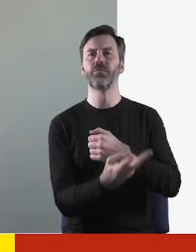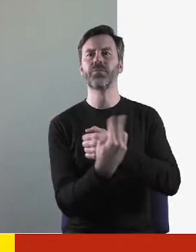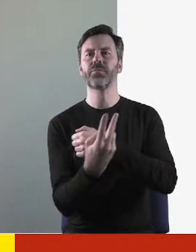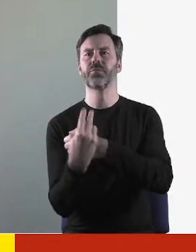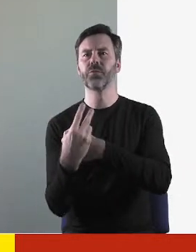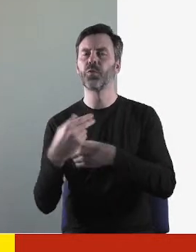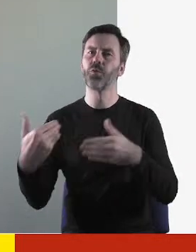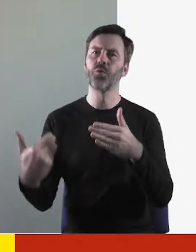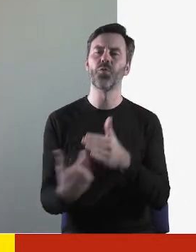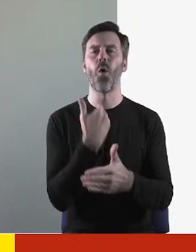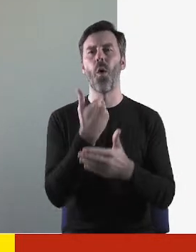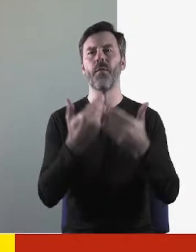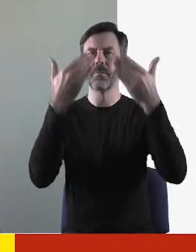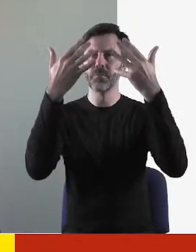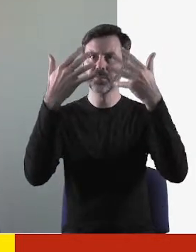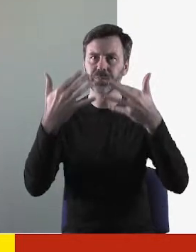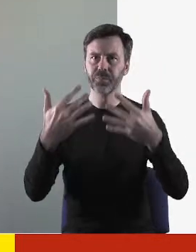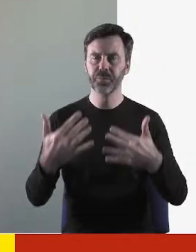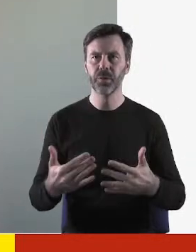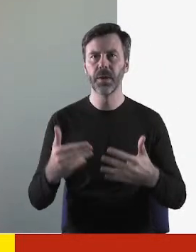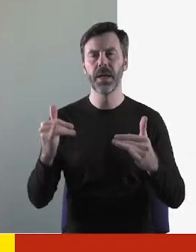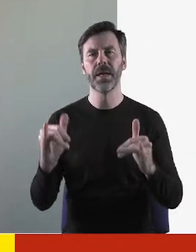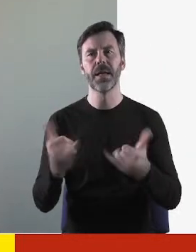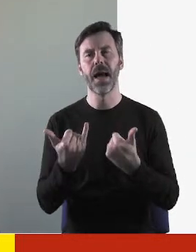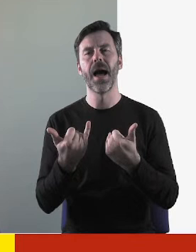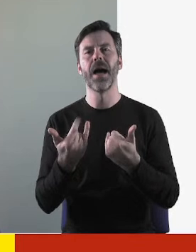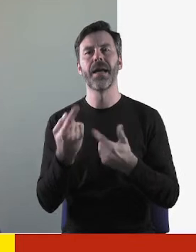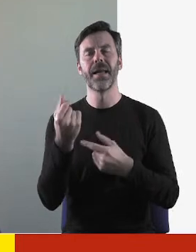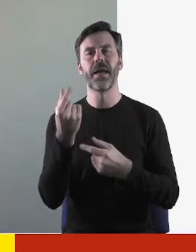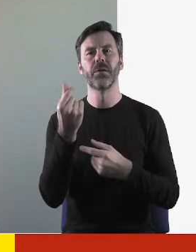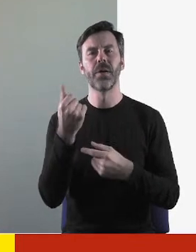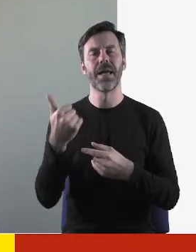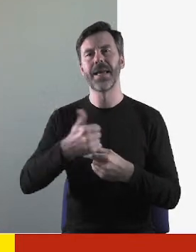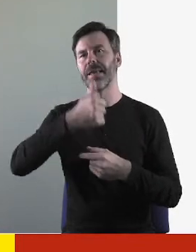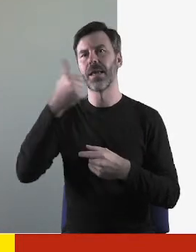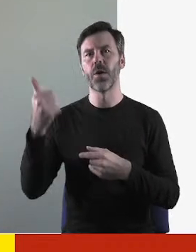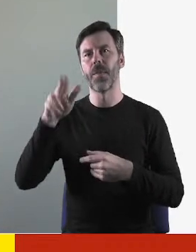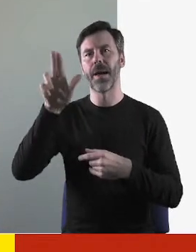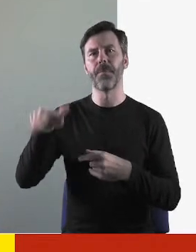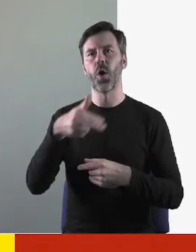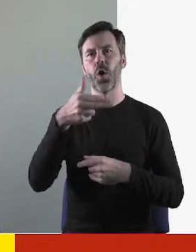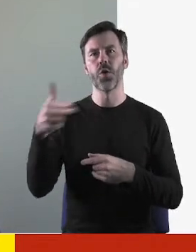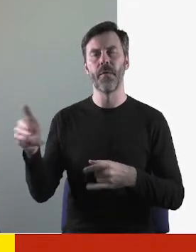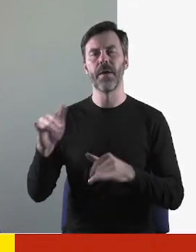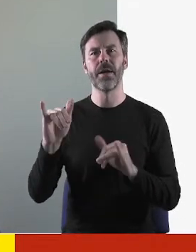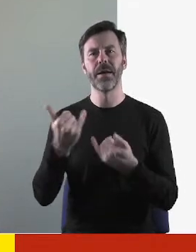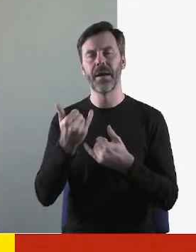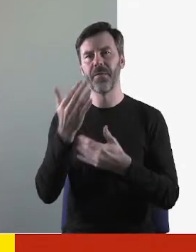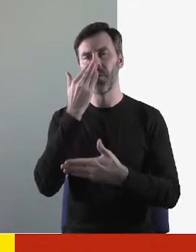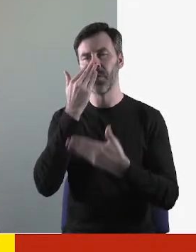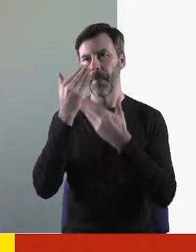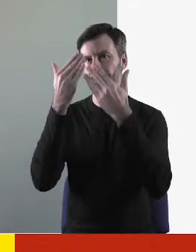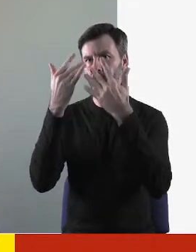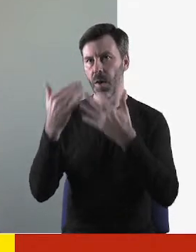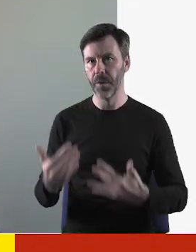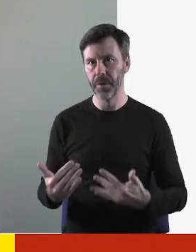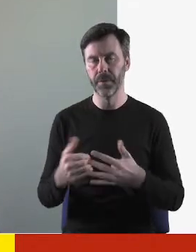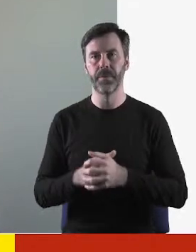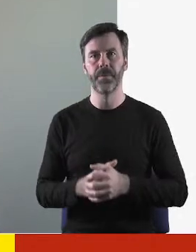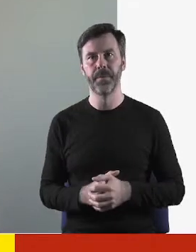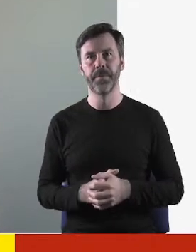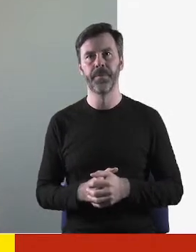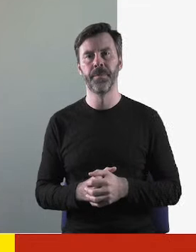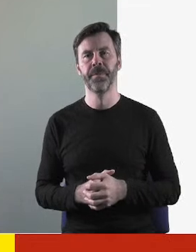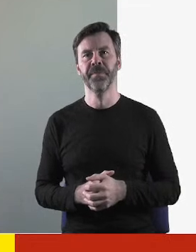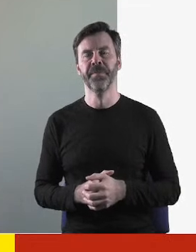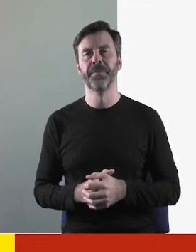nowej wycenie dobokaretki przez Agencję Ocen Technologii Medycznych i Taryfikacji. To punkt pierwszy.